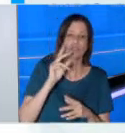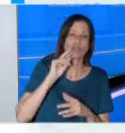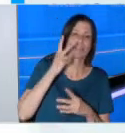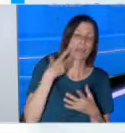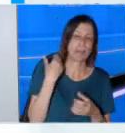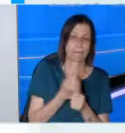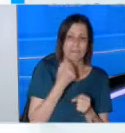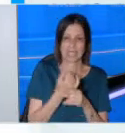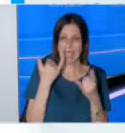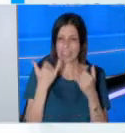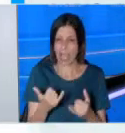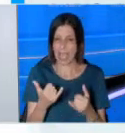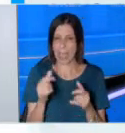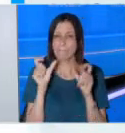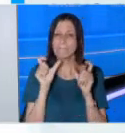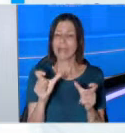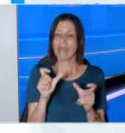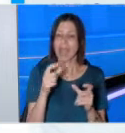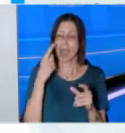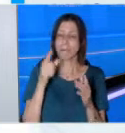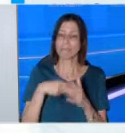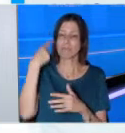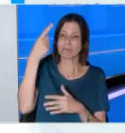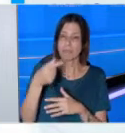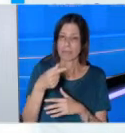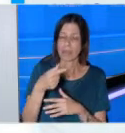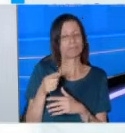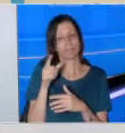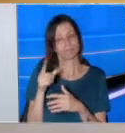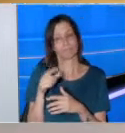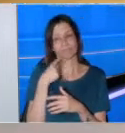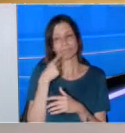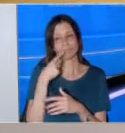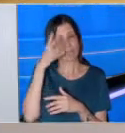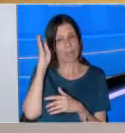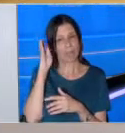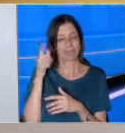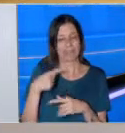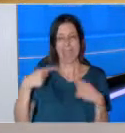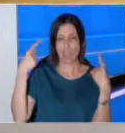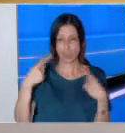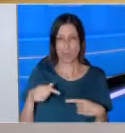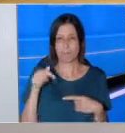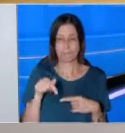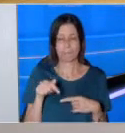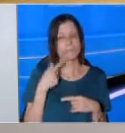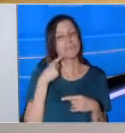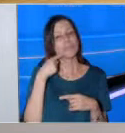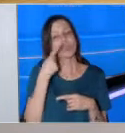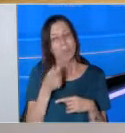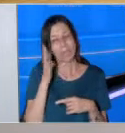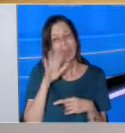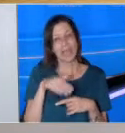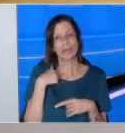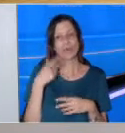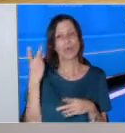המבצע הנוכחי מנע את הסבב הבא. כך יאיר לפיד היום הזה. נאמר גם שאתם יודעים,